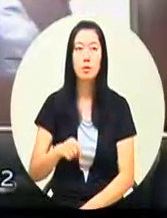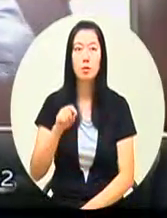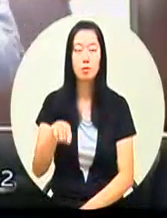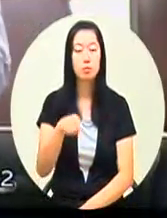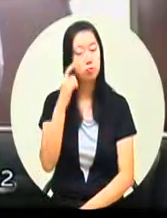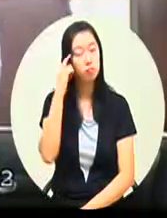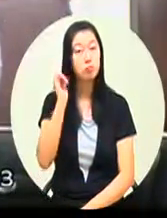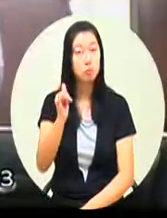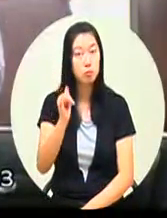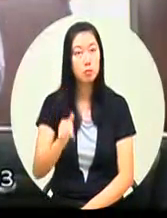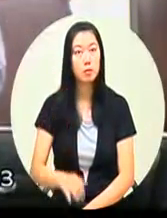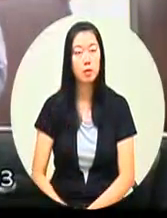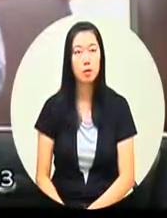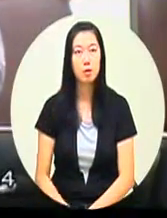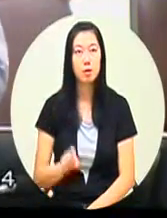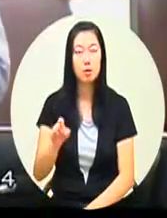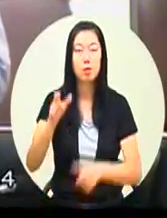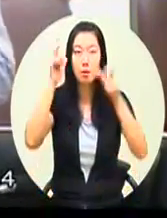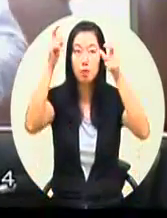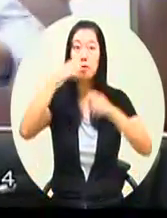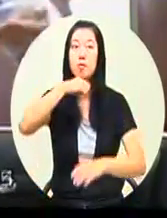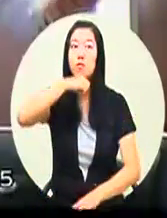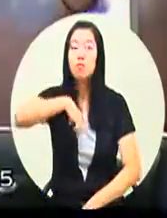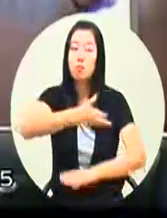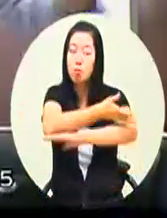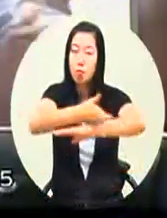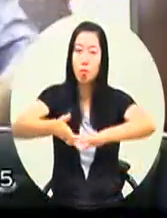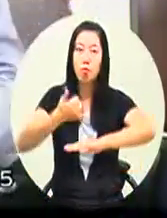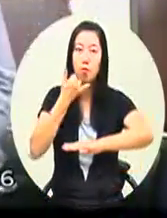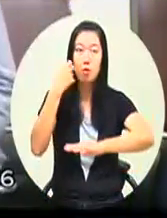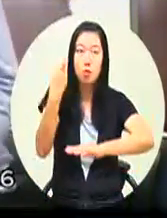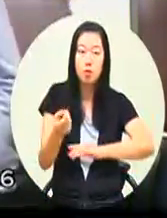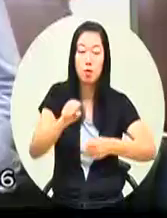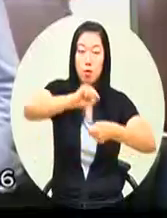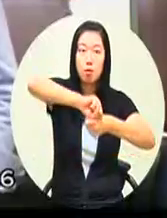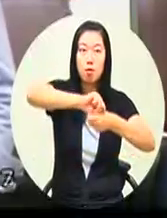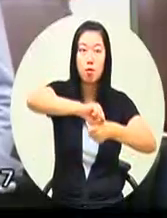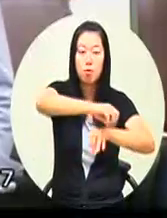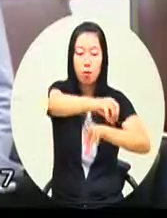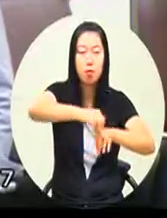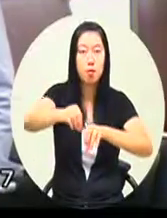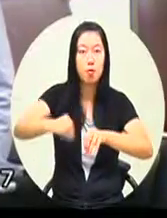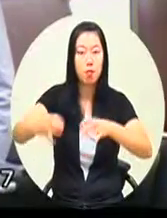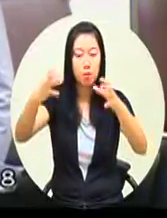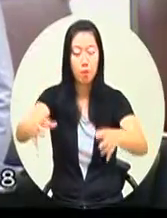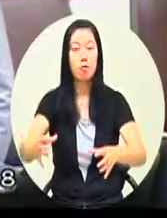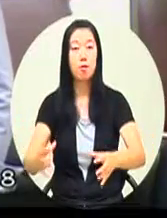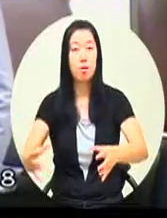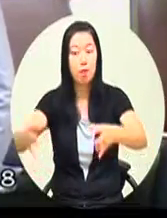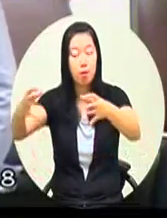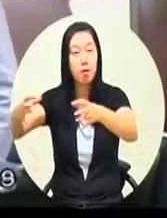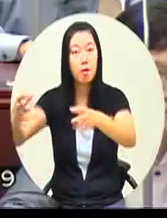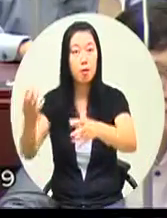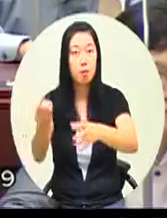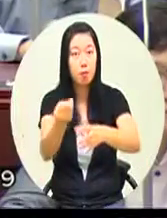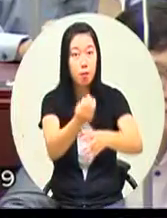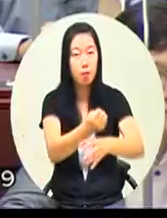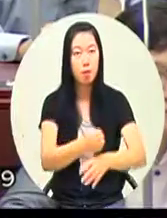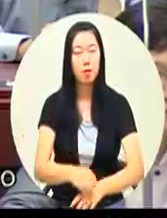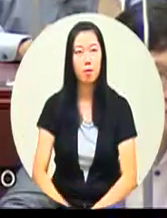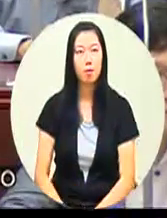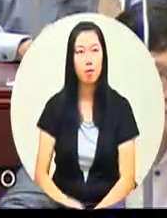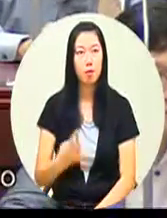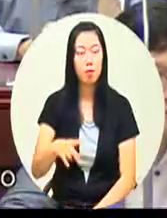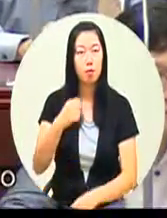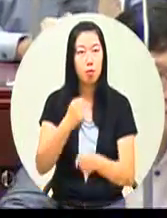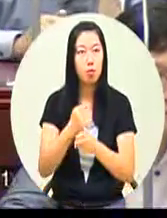错哈。那如果说整个高屏溪还可以再做多少口井？ 目前这个部分我们还在有在